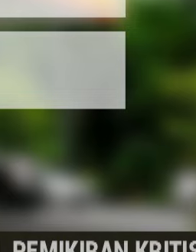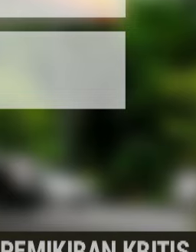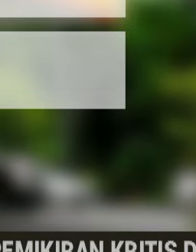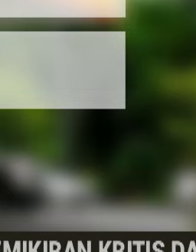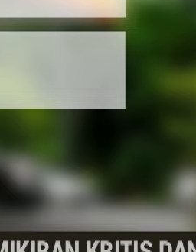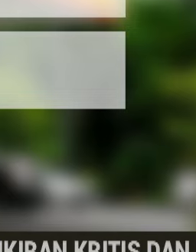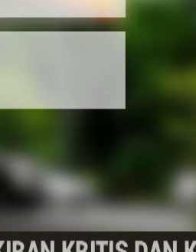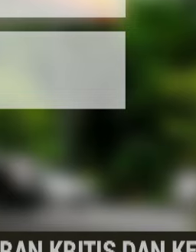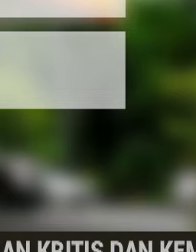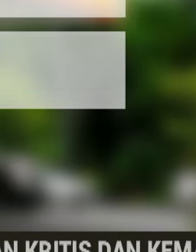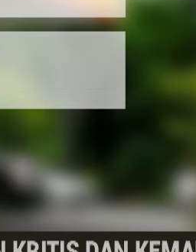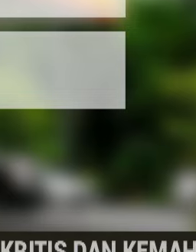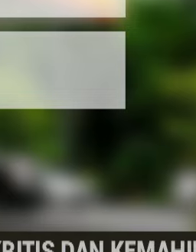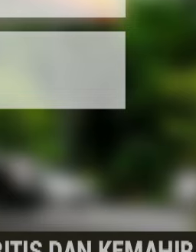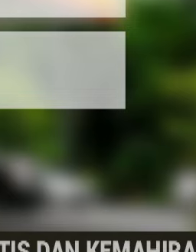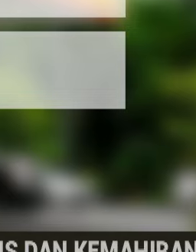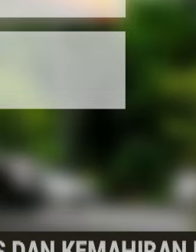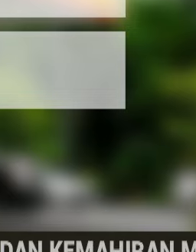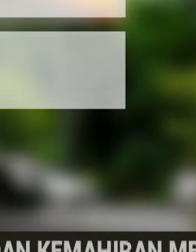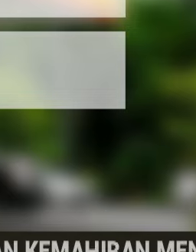dikendalikan sebanyak 3 kali setahun.